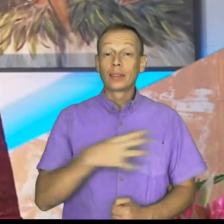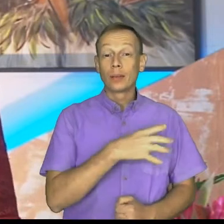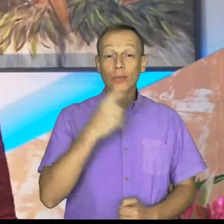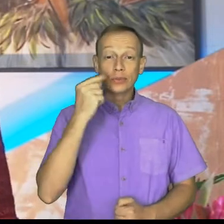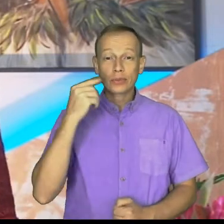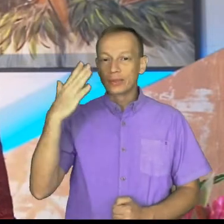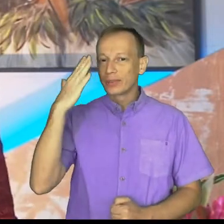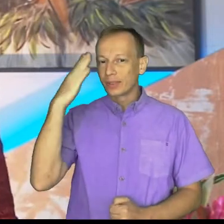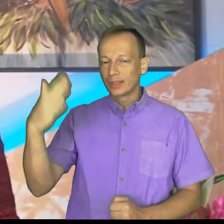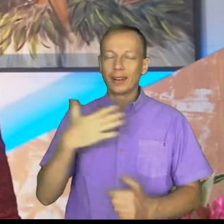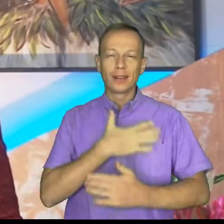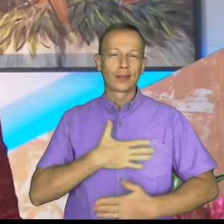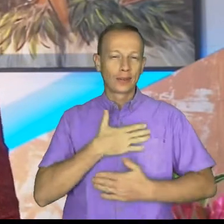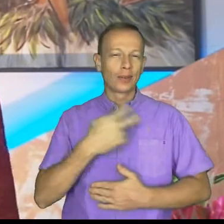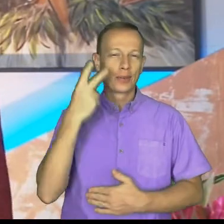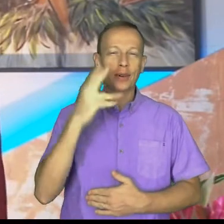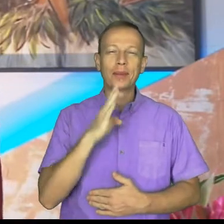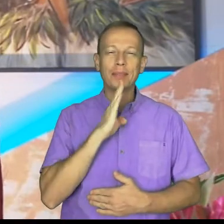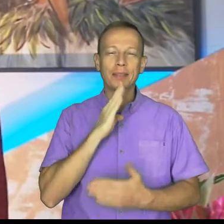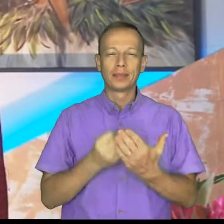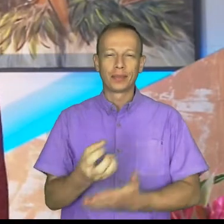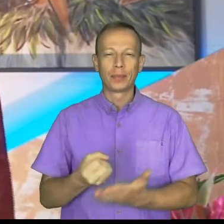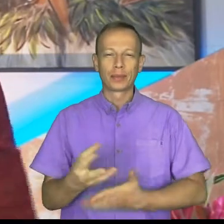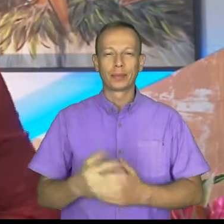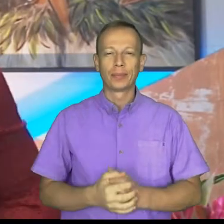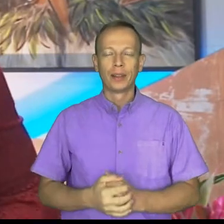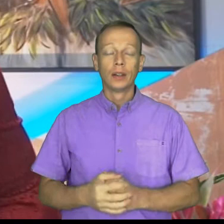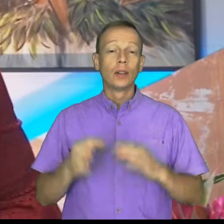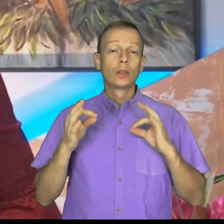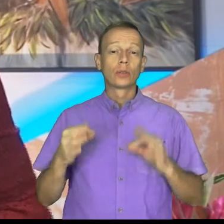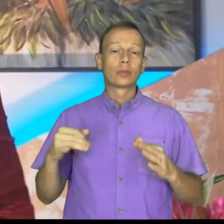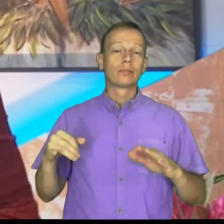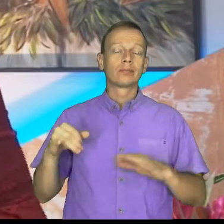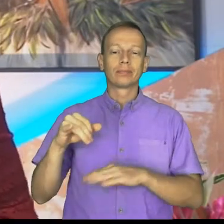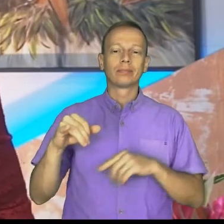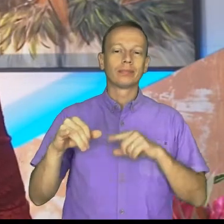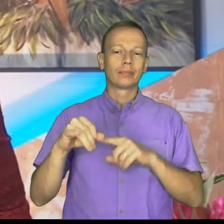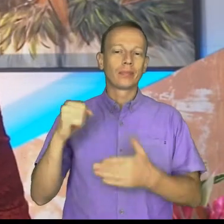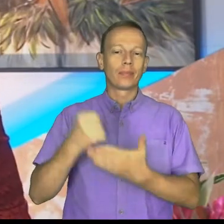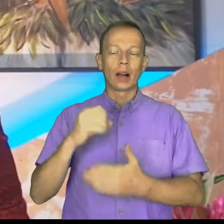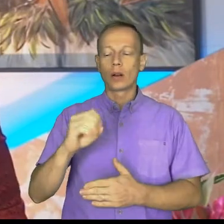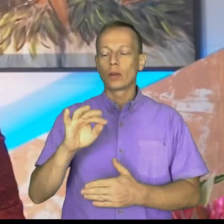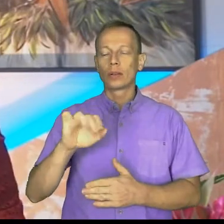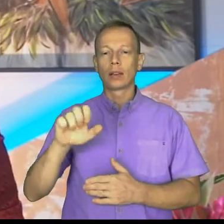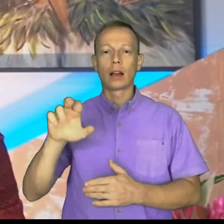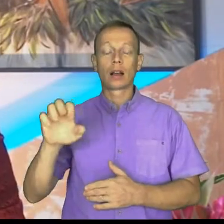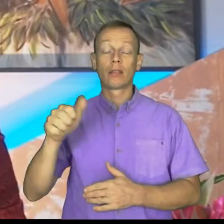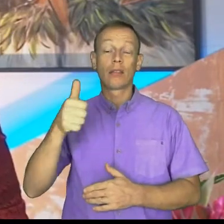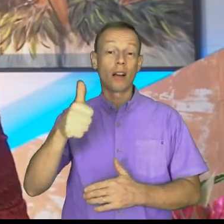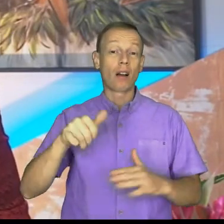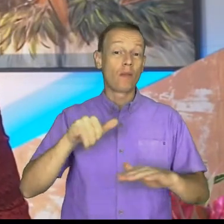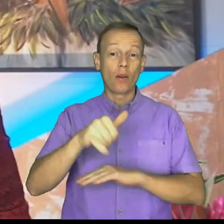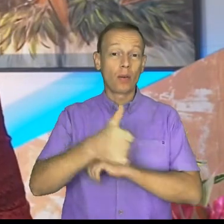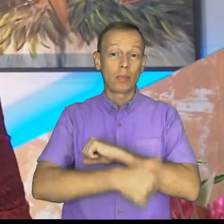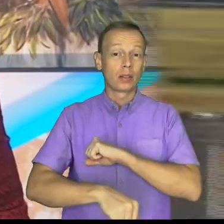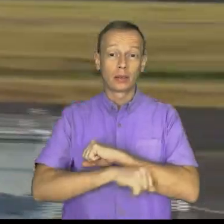Monsieur, Yaorana, je suis ravie de vous retrouver dans votre journal de ce midi. La compagnie Otiare tourne avec un seul vol par semaine à